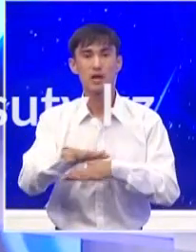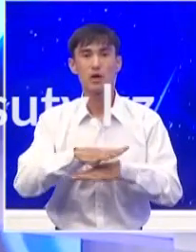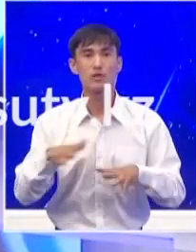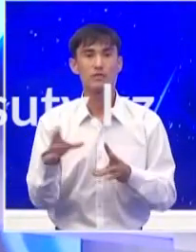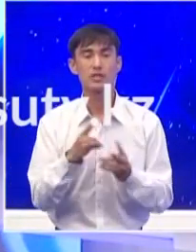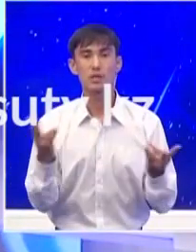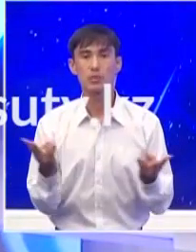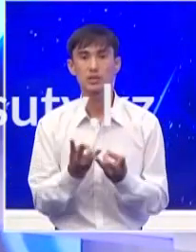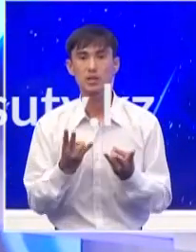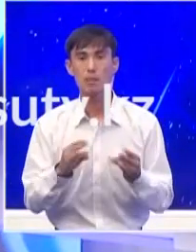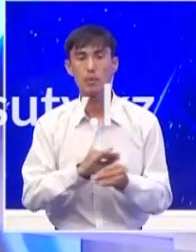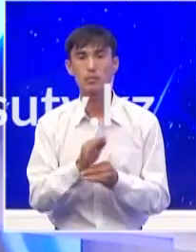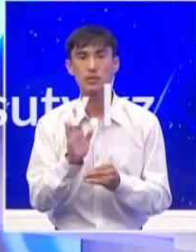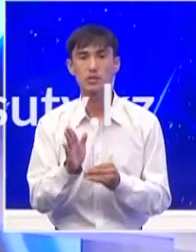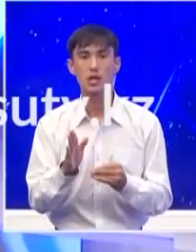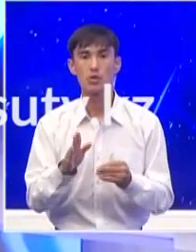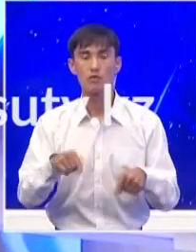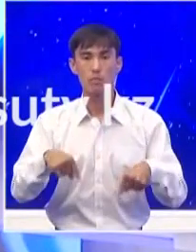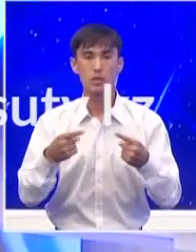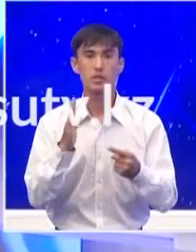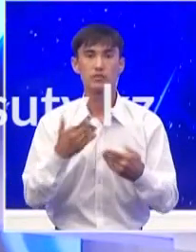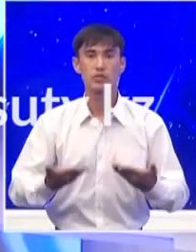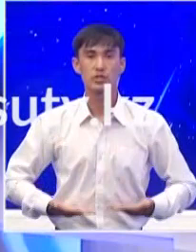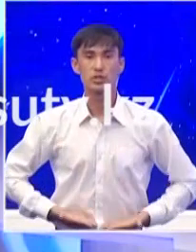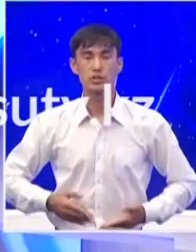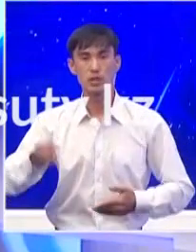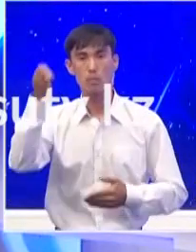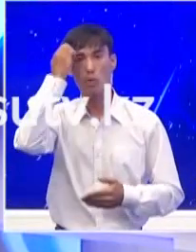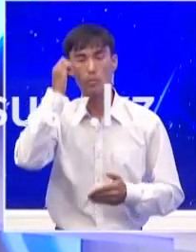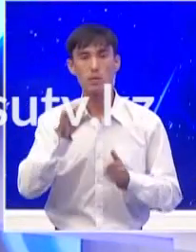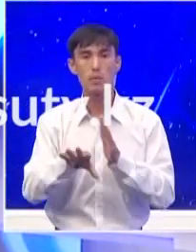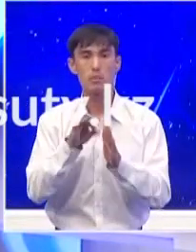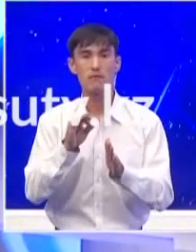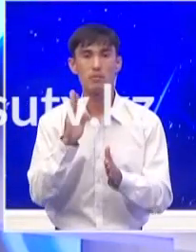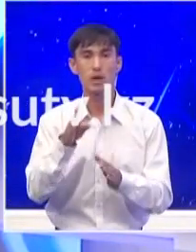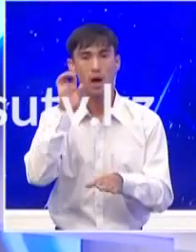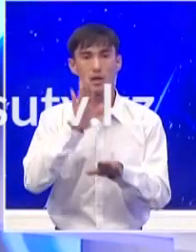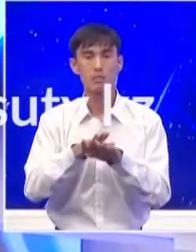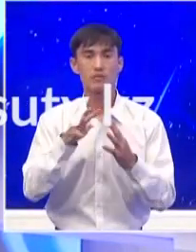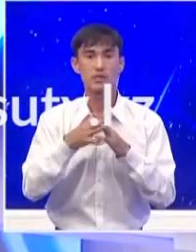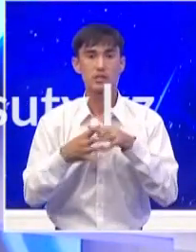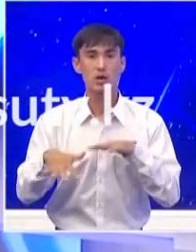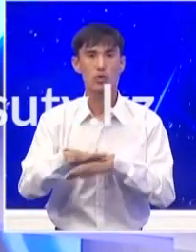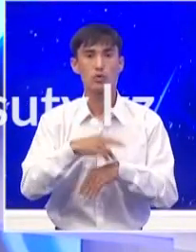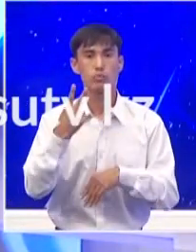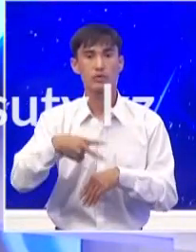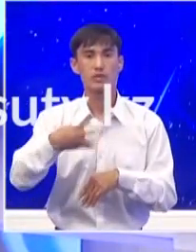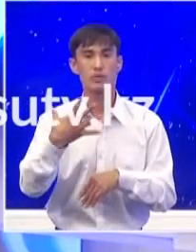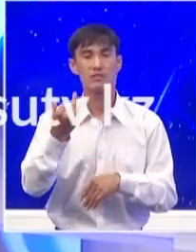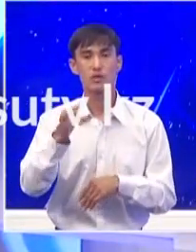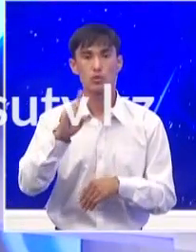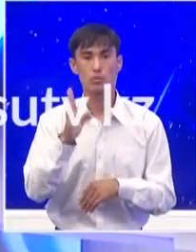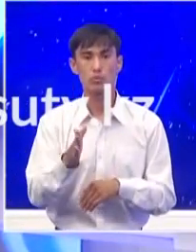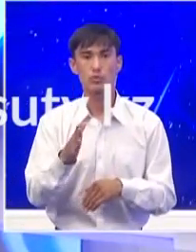необходимые преобразования следует воплотить в жизнь напомним прямые выборы акимов сельских округов пройдут 25 июля